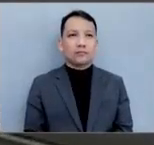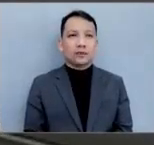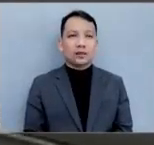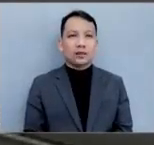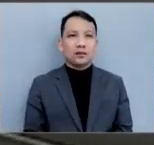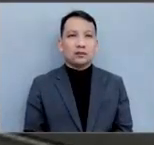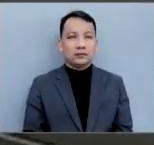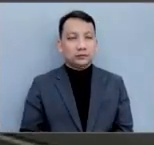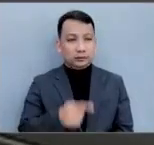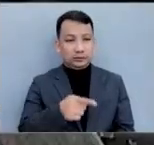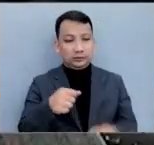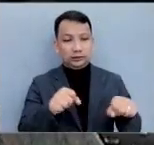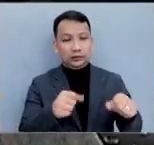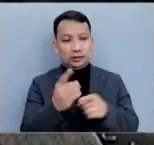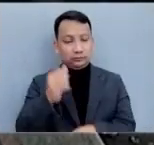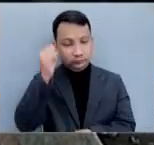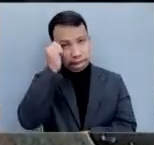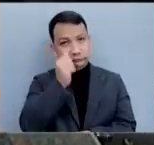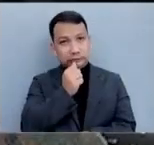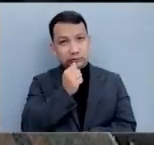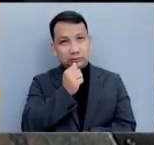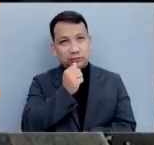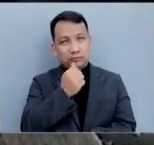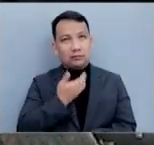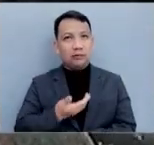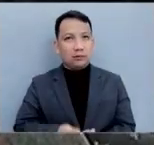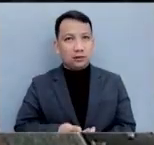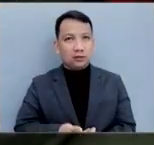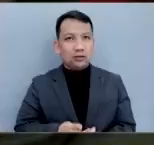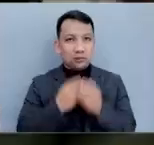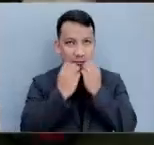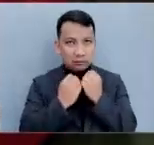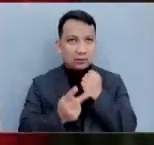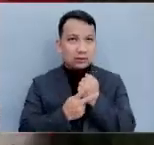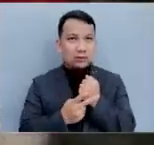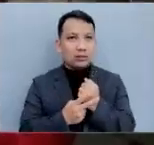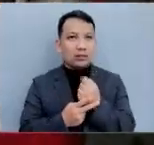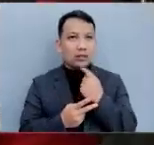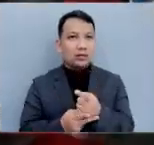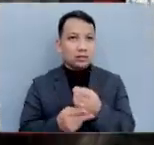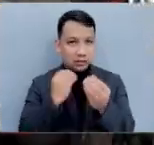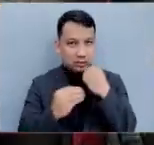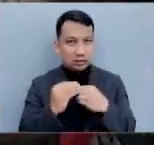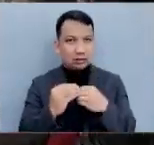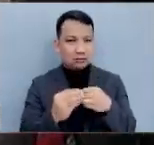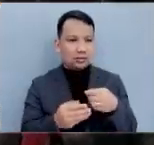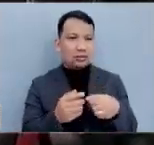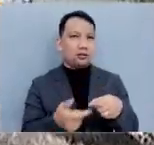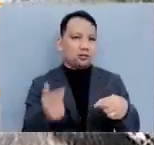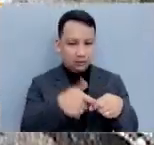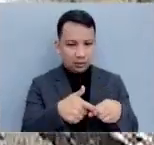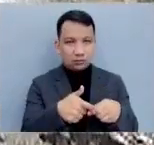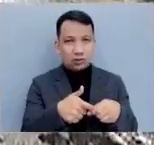Tinitiis na lang ng delivery rider na si Fiji Alvarez ang kanyang gutom para lang makatipid. Imbis kasi na ipangkain, ipapanggasolina na lang daw niya.